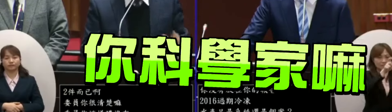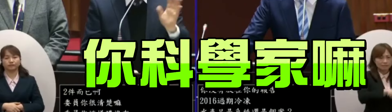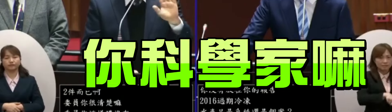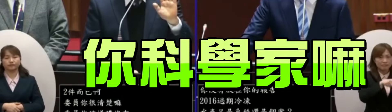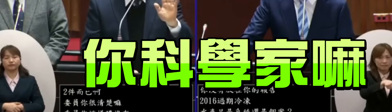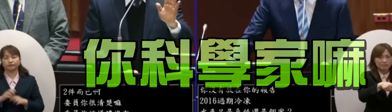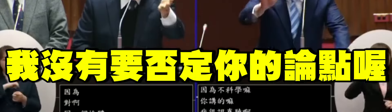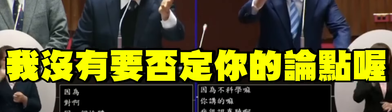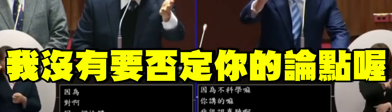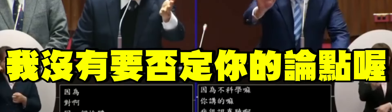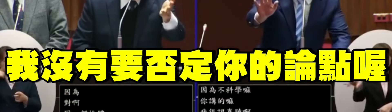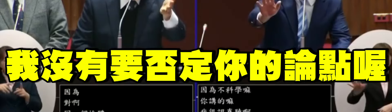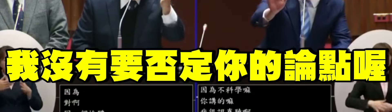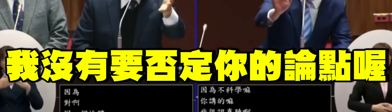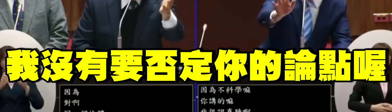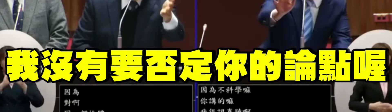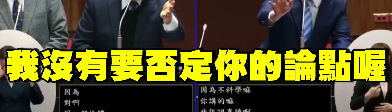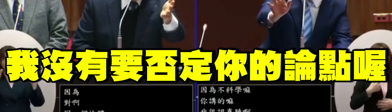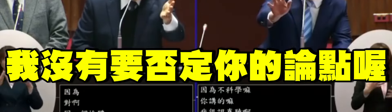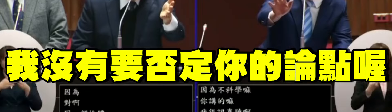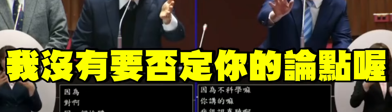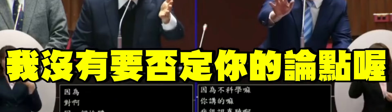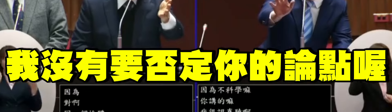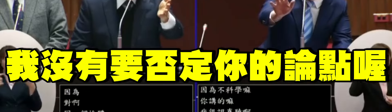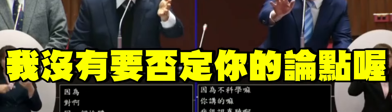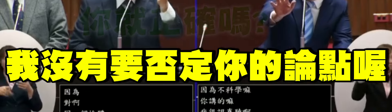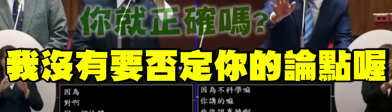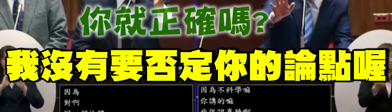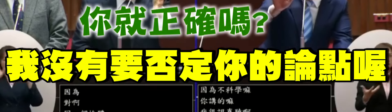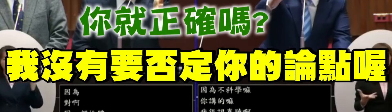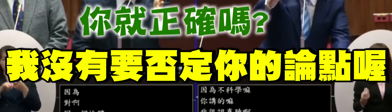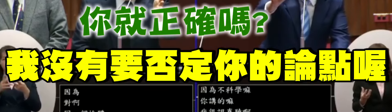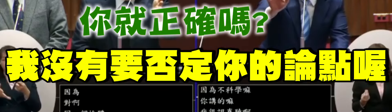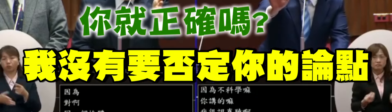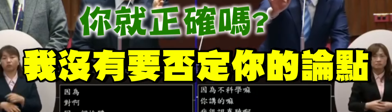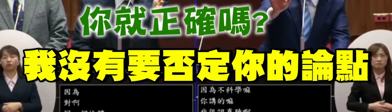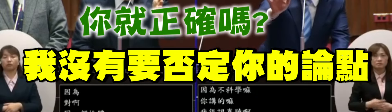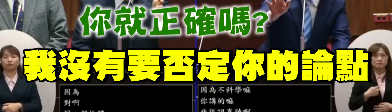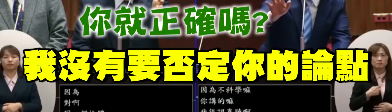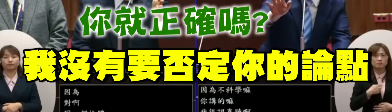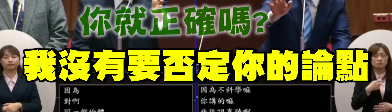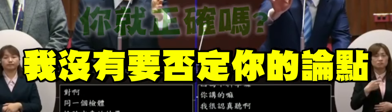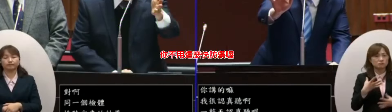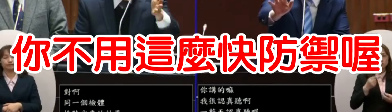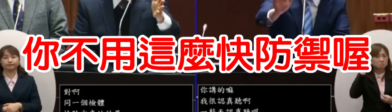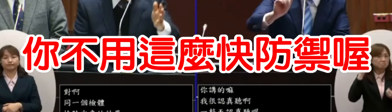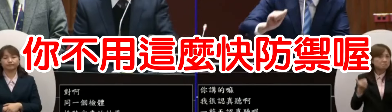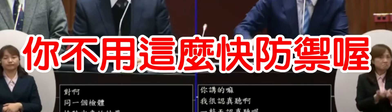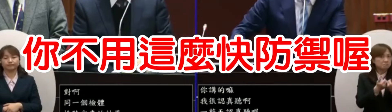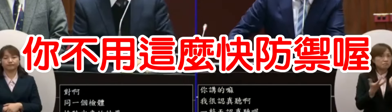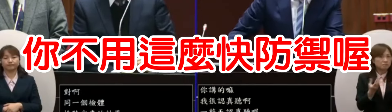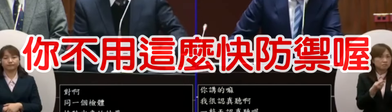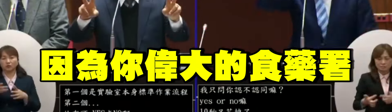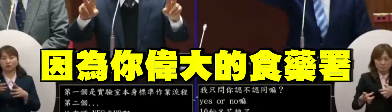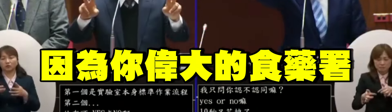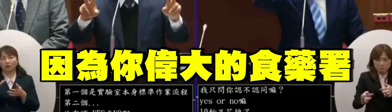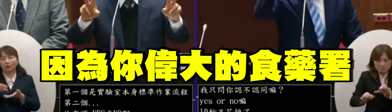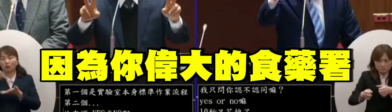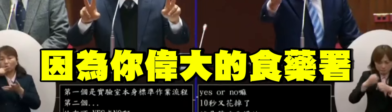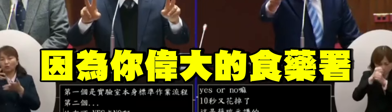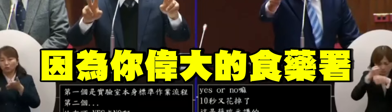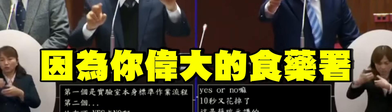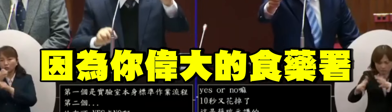学家嘛， 公布吗？ 没有要否定你的论点哦， 你这证据吗？ 我没有要否定你的论点，不用那么快防御哦，因